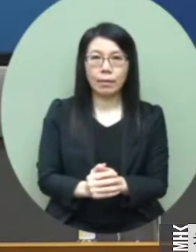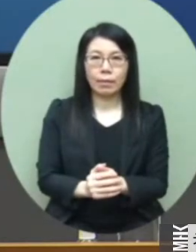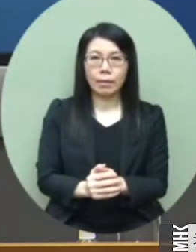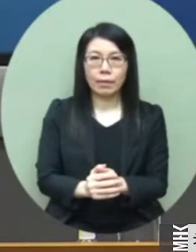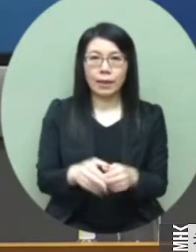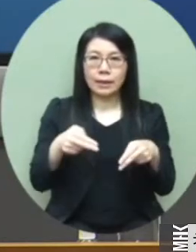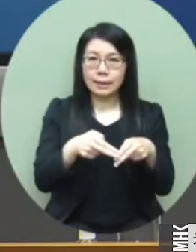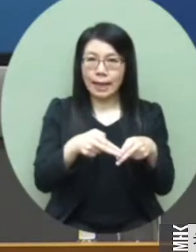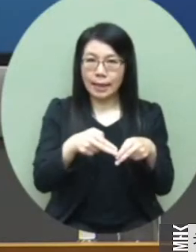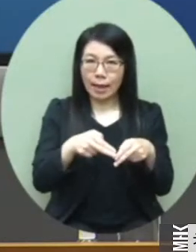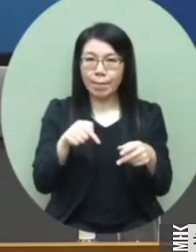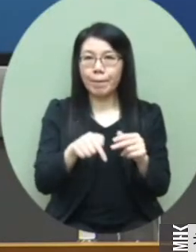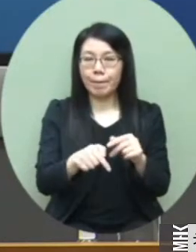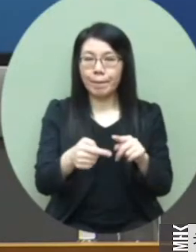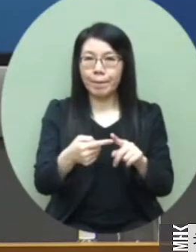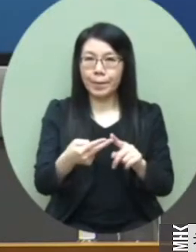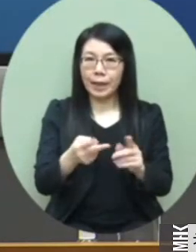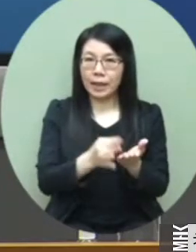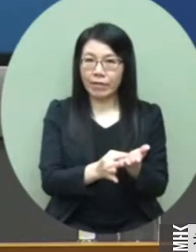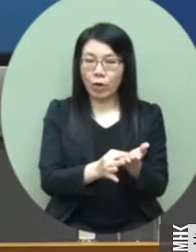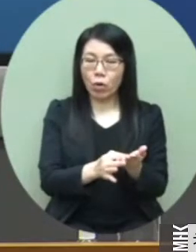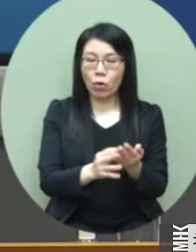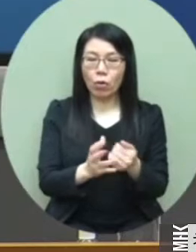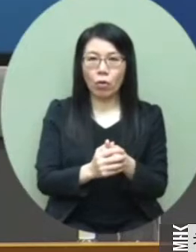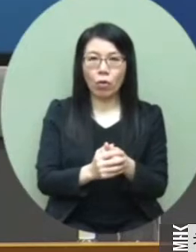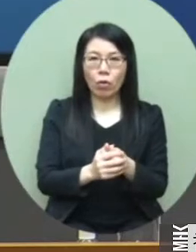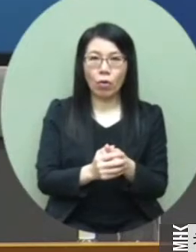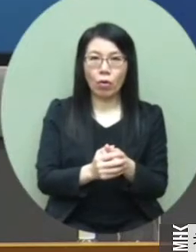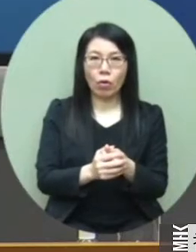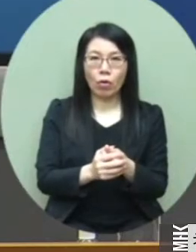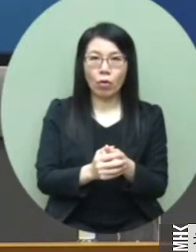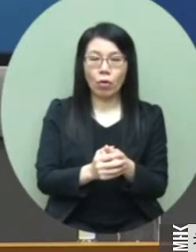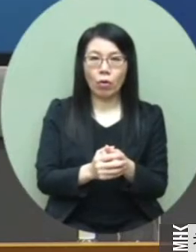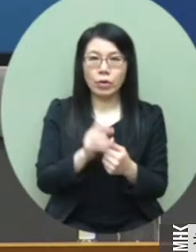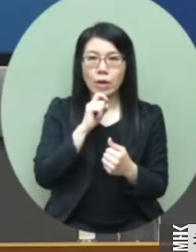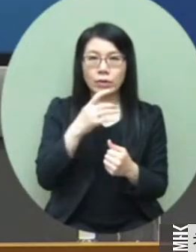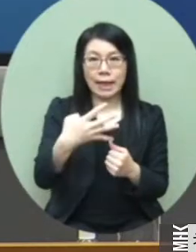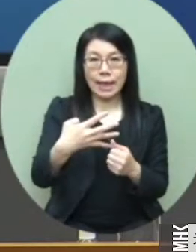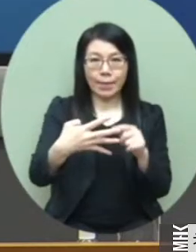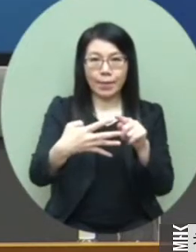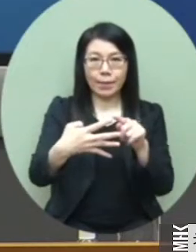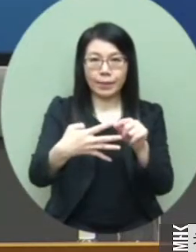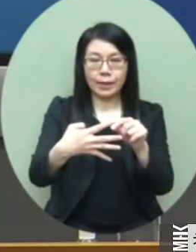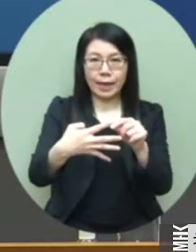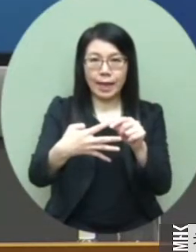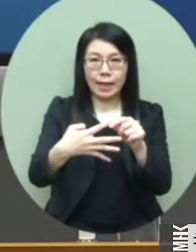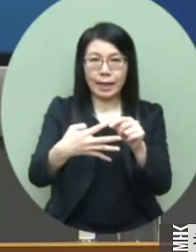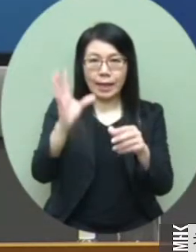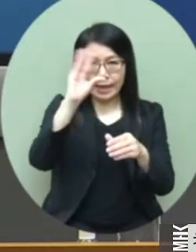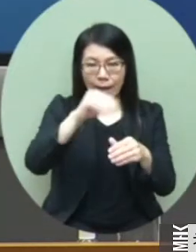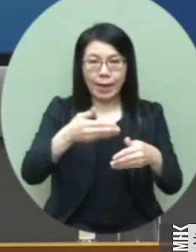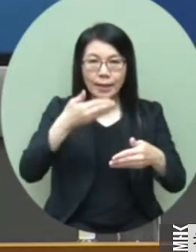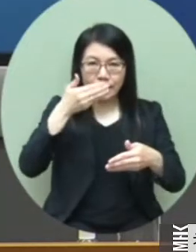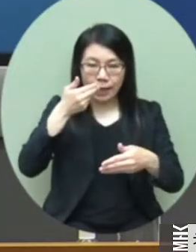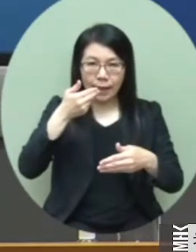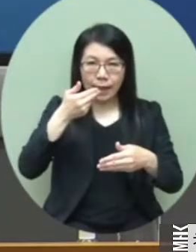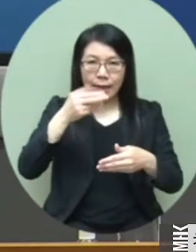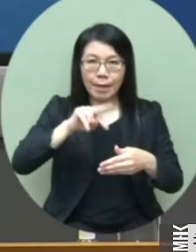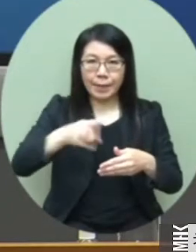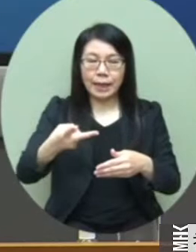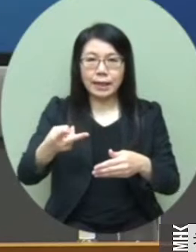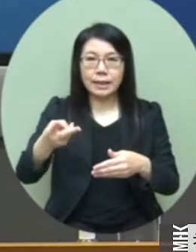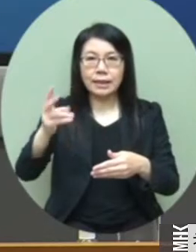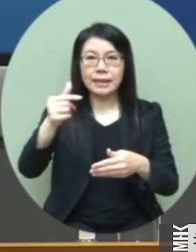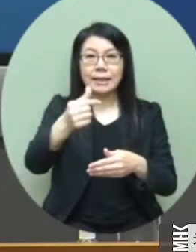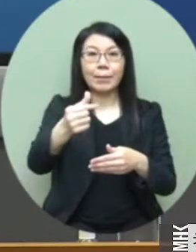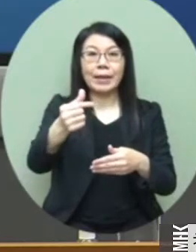住餐飲業務處所而言咧，有4點。第一係堂食咧時間咧係會延長至到晚